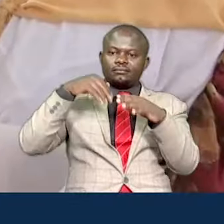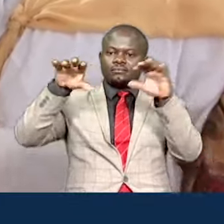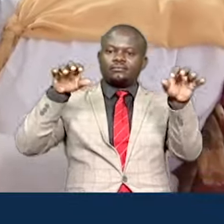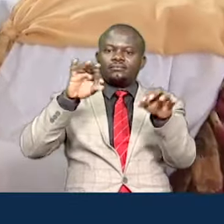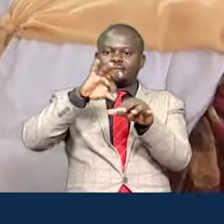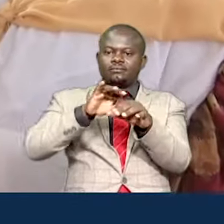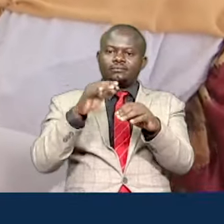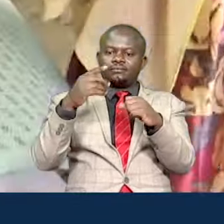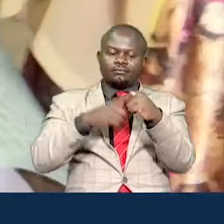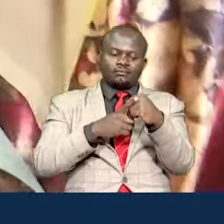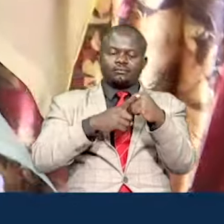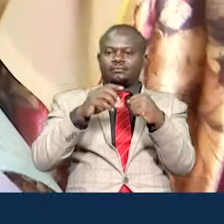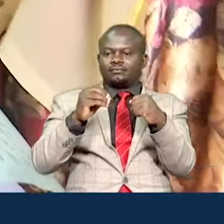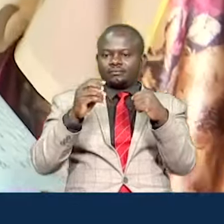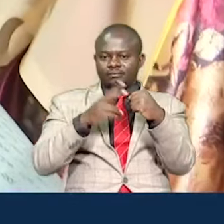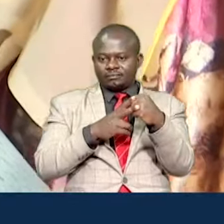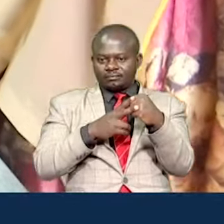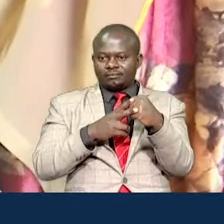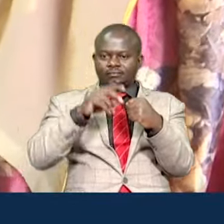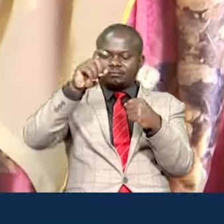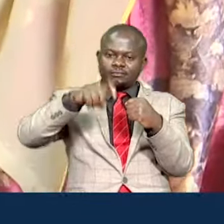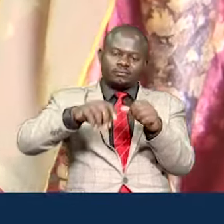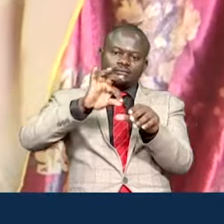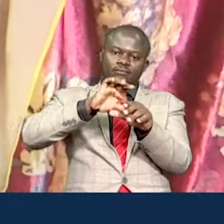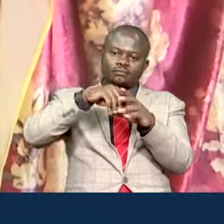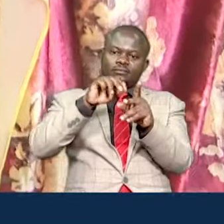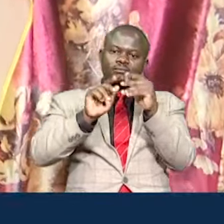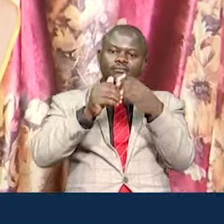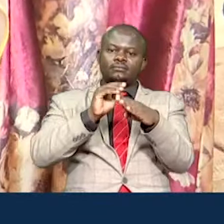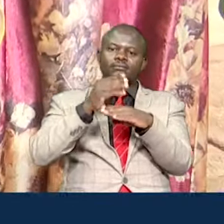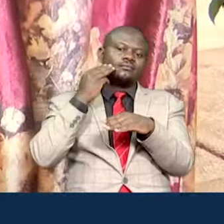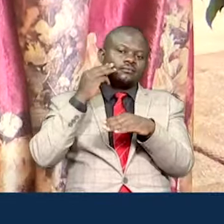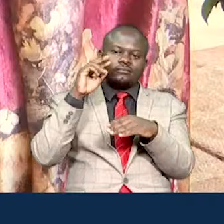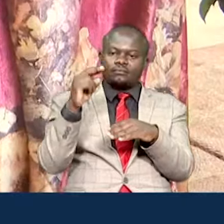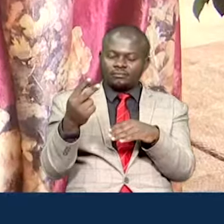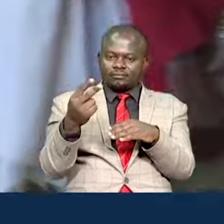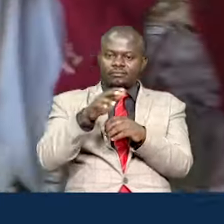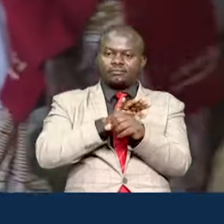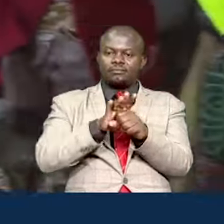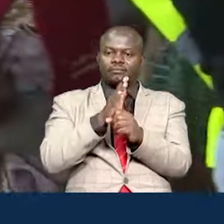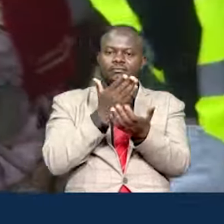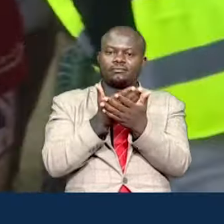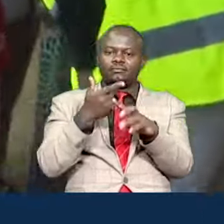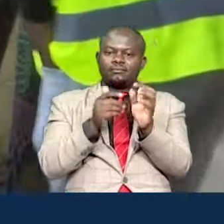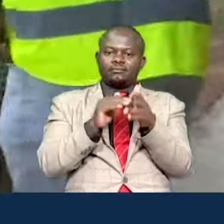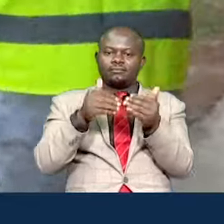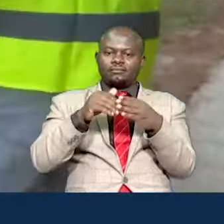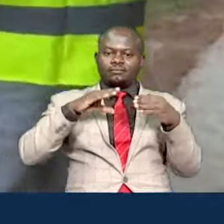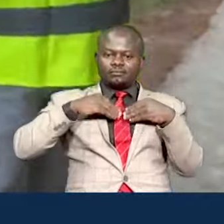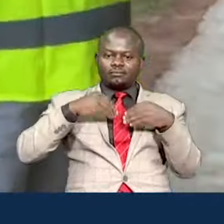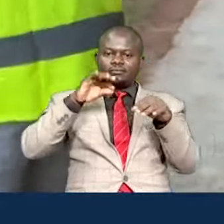z'itora 607 zagombaga gutorerwaho n'abaturage barenga miliyoni 2 bujuje ibisabwa ndetse bemerewe